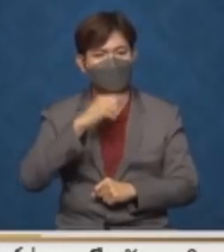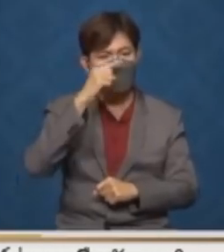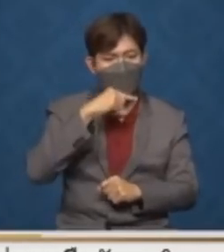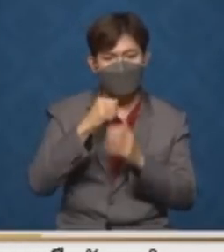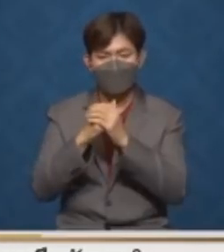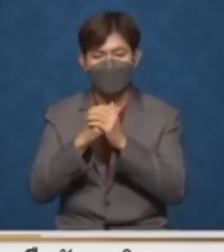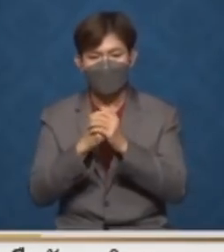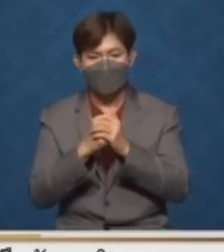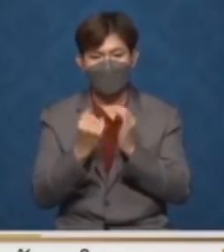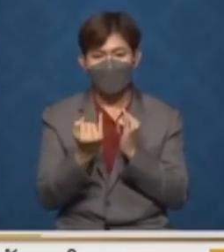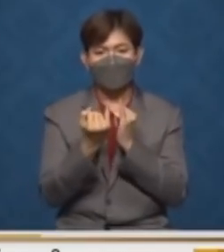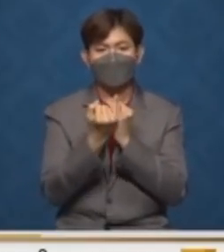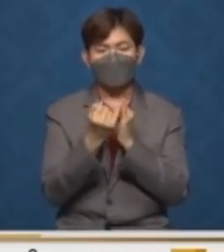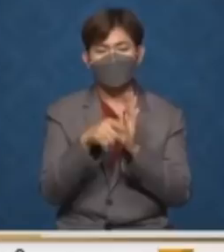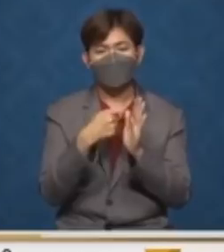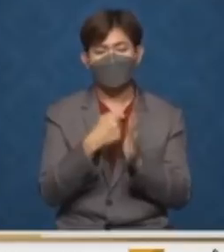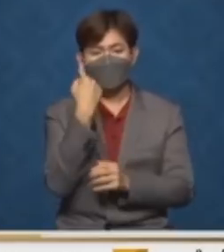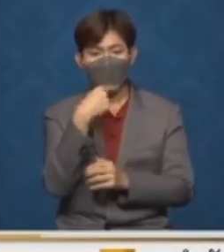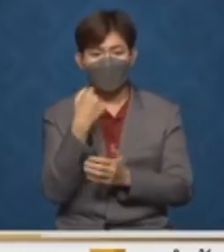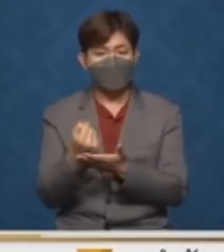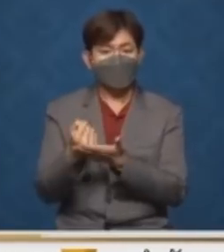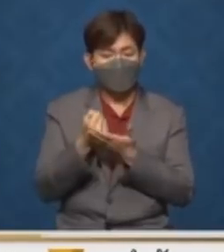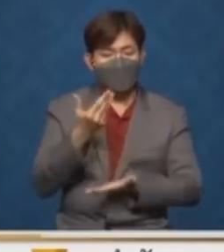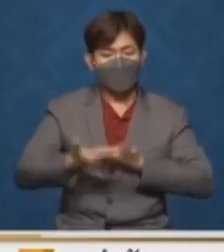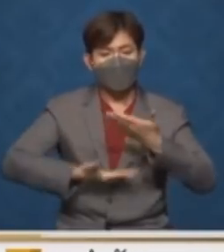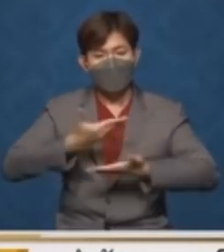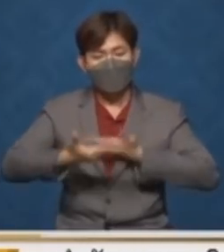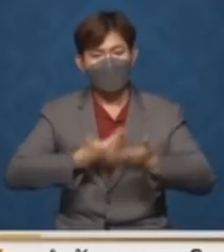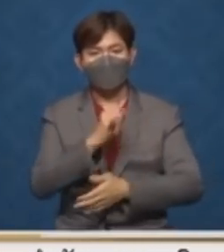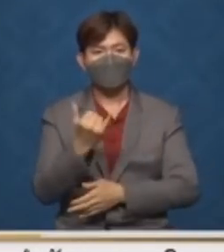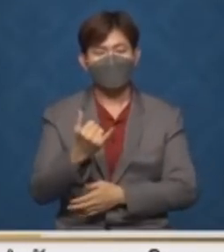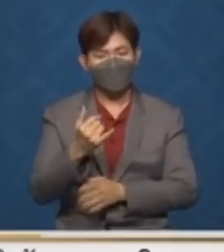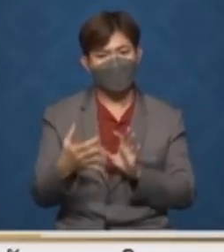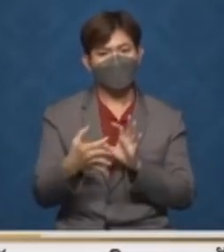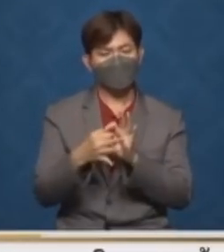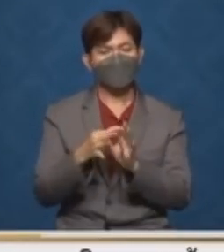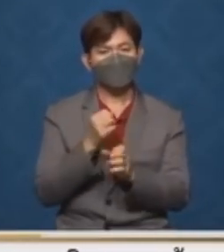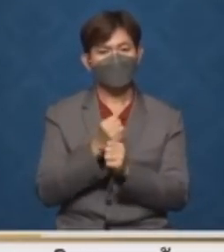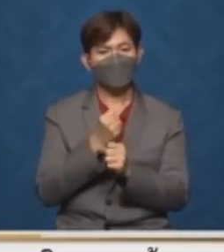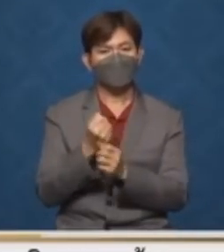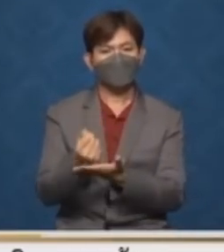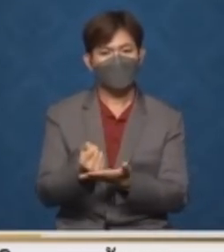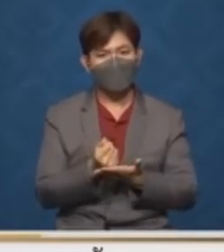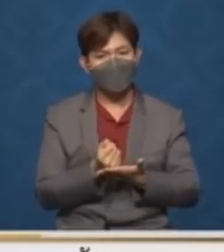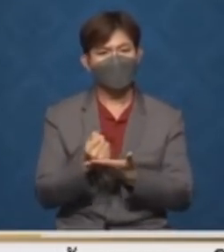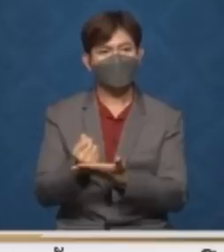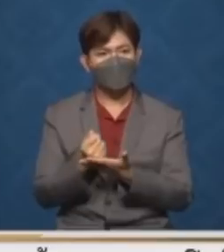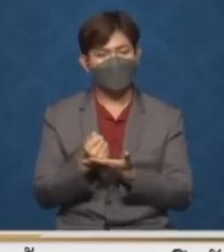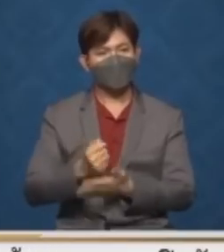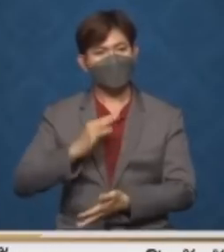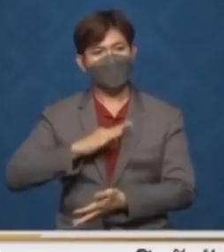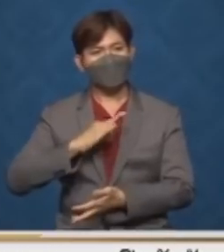เพราวู่ช่วยรอปูที่ให้หอูทขายกตามความีส่ว เกี่วข้องกัการช่วยว่าเดรู้สึกมน Ice